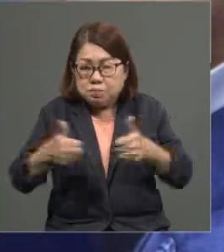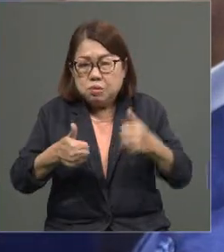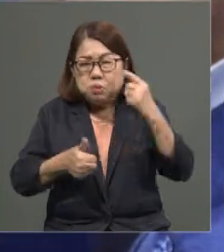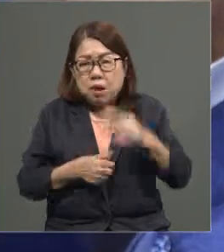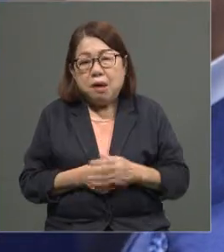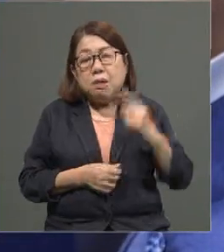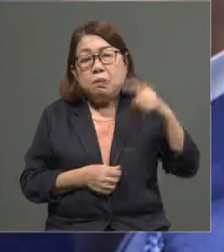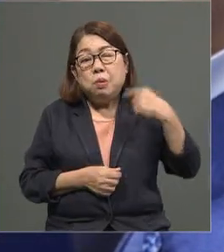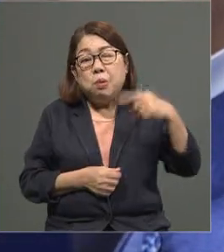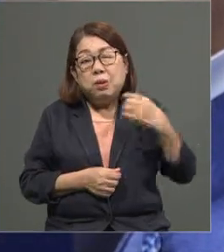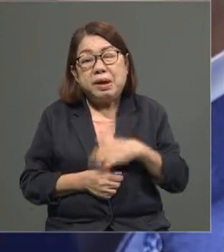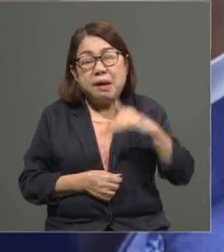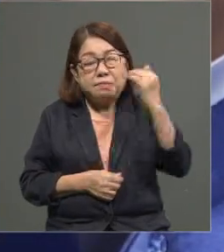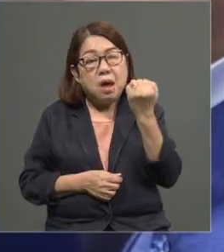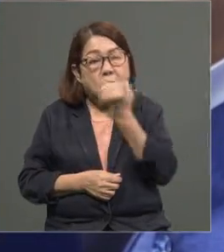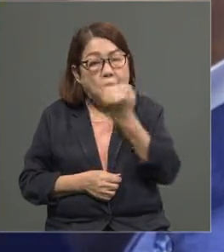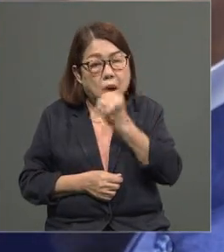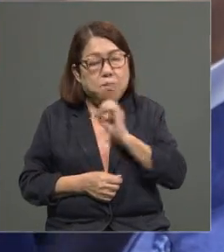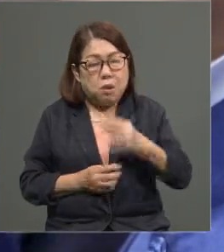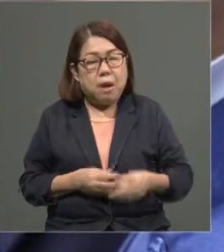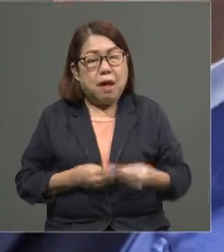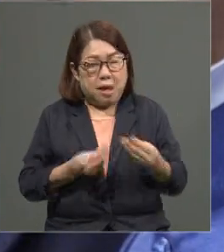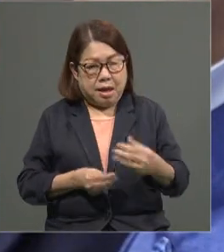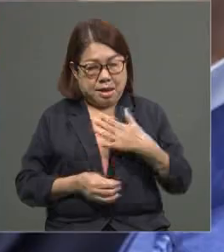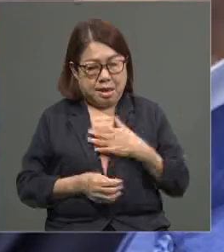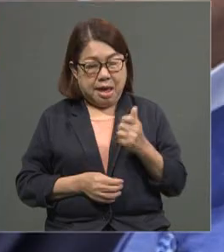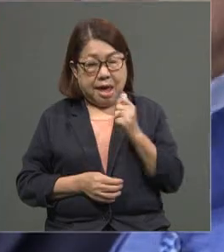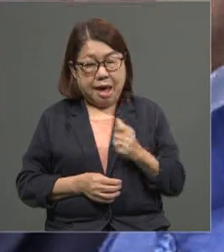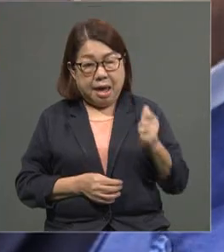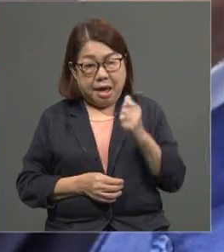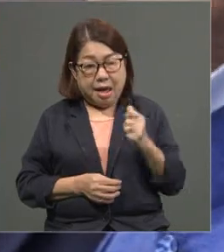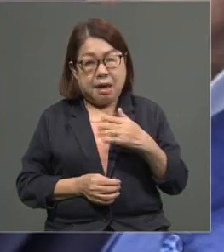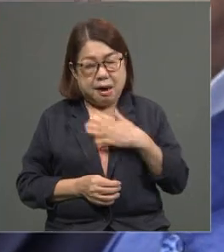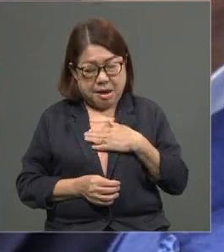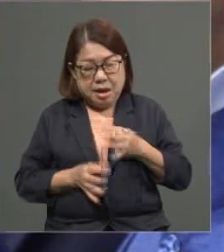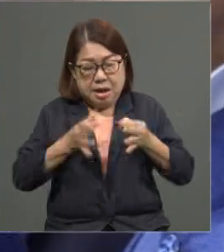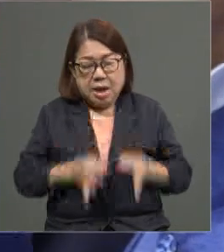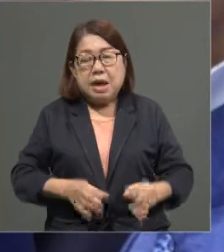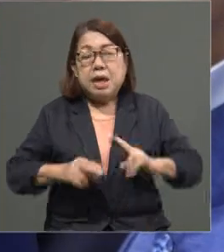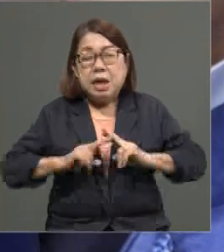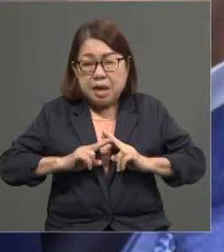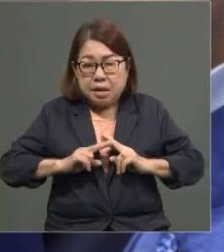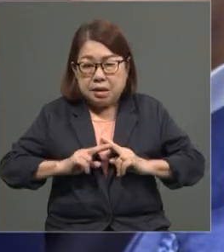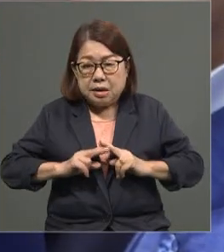าเรื่องนี้ให้อาสนธิตัดสินใจคนเดียวชัดเจน